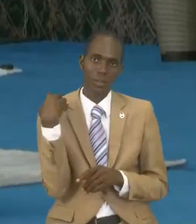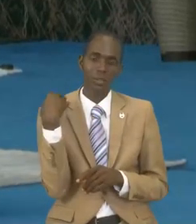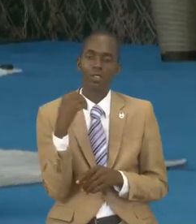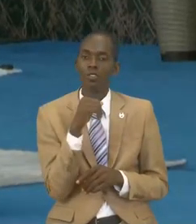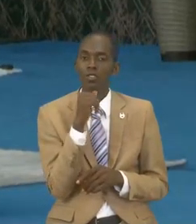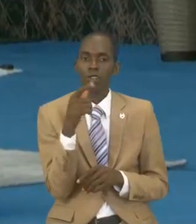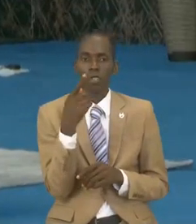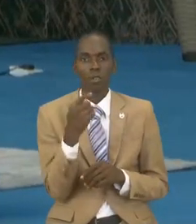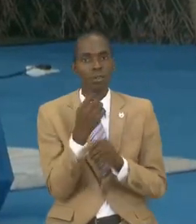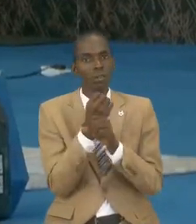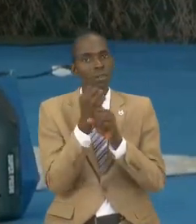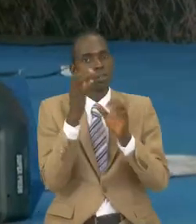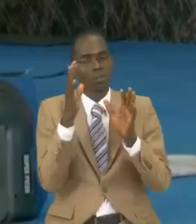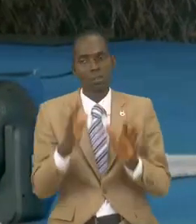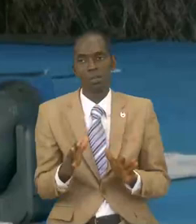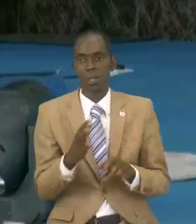et non le sauveur.